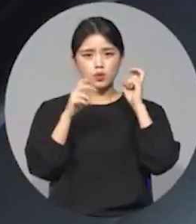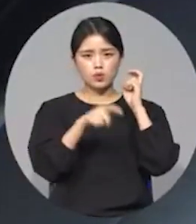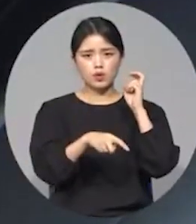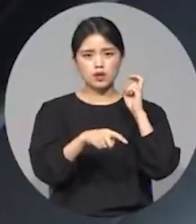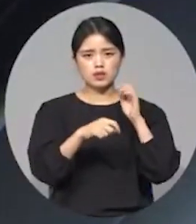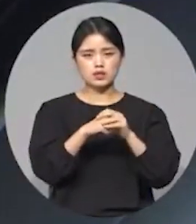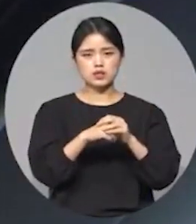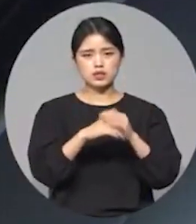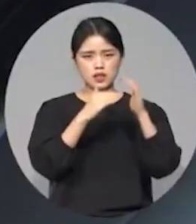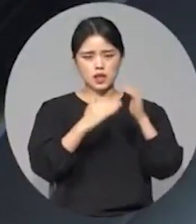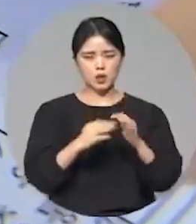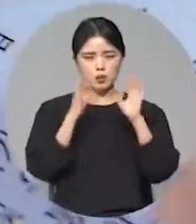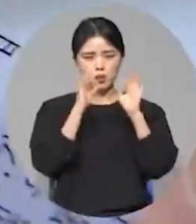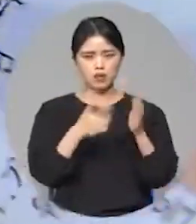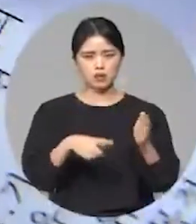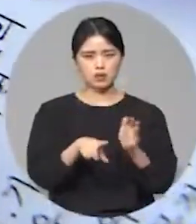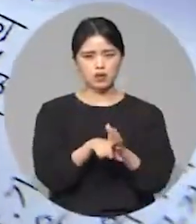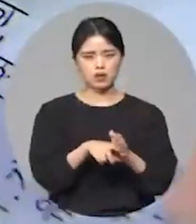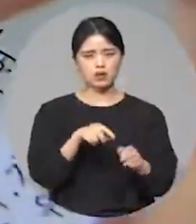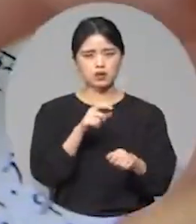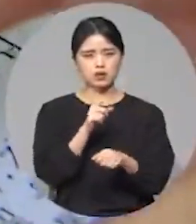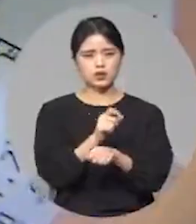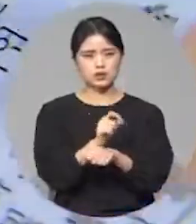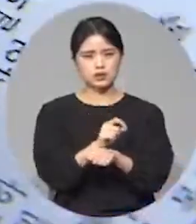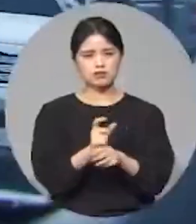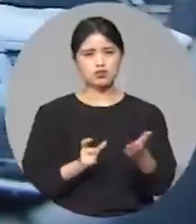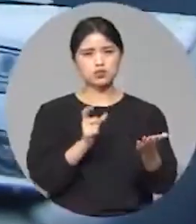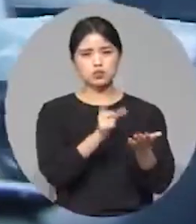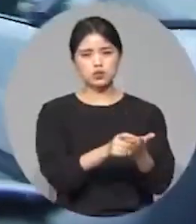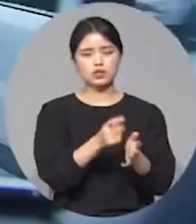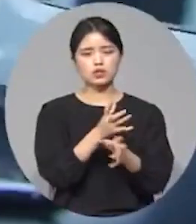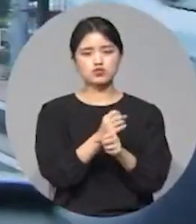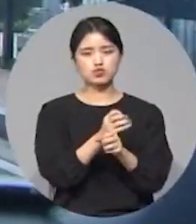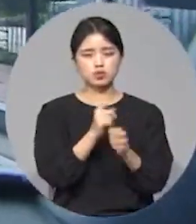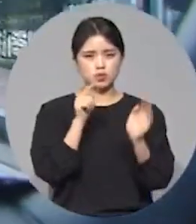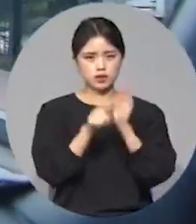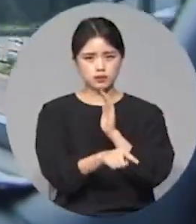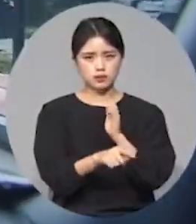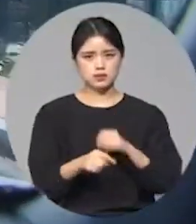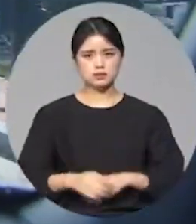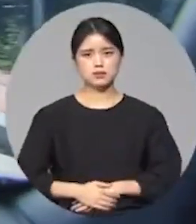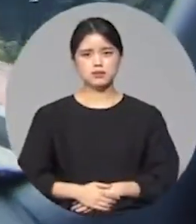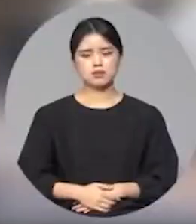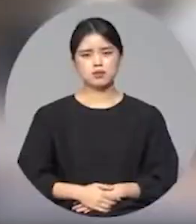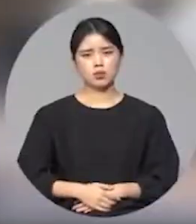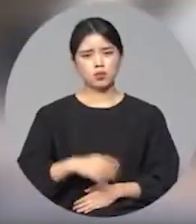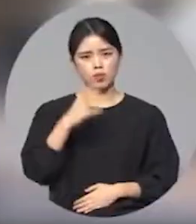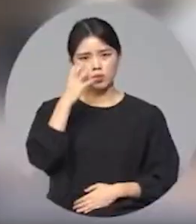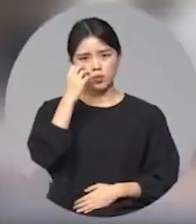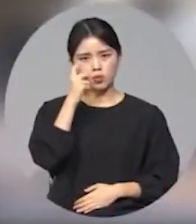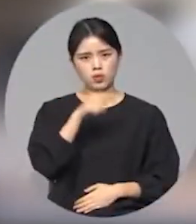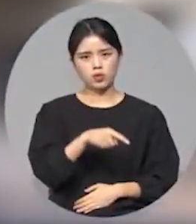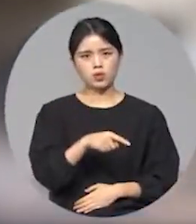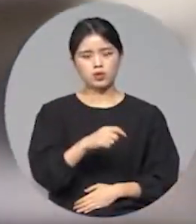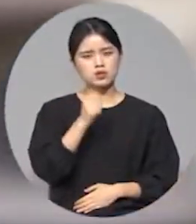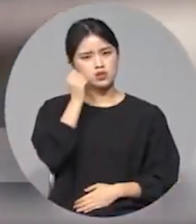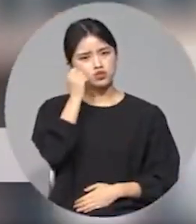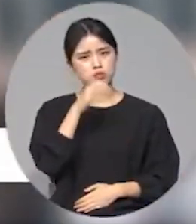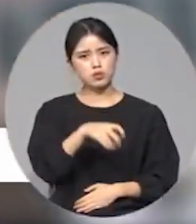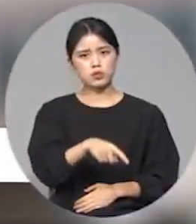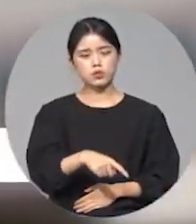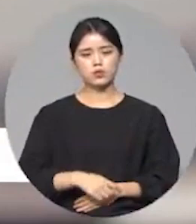더 알아보기 위해 주사무소로 등록된 주소로 찾아가 봤습니다. 엉뚱하게도 한 모텔 건물이